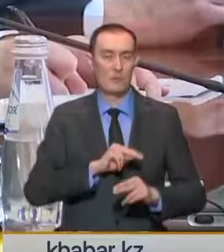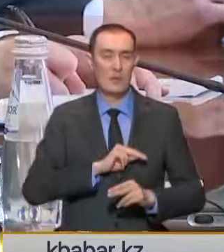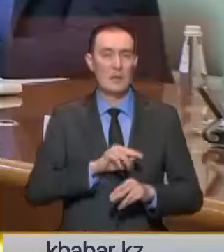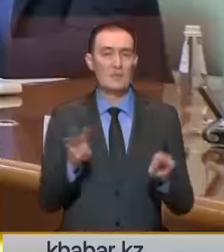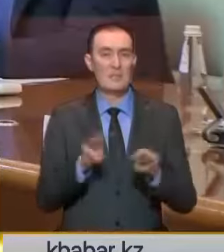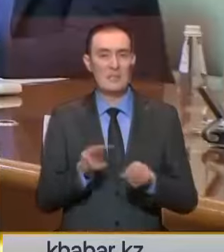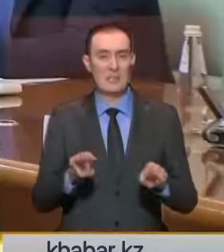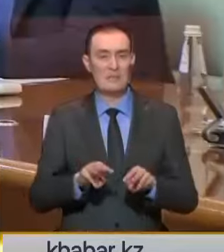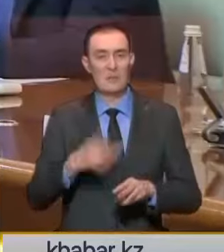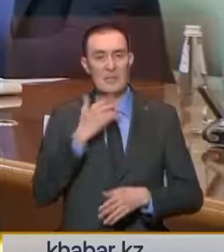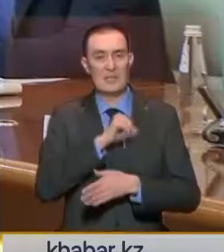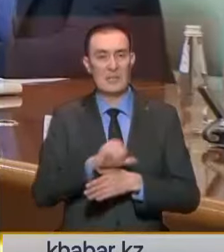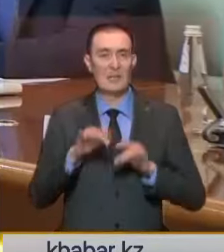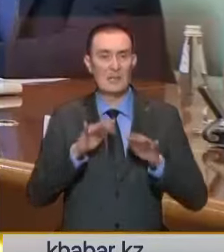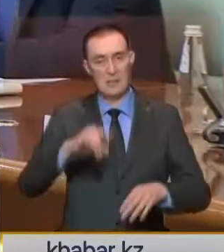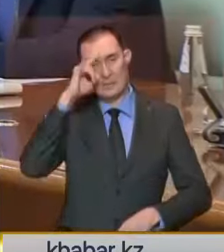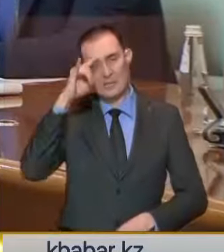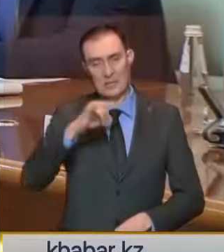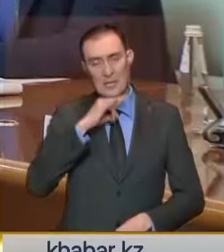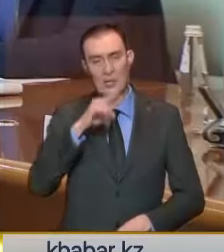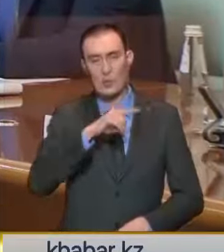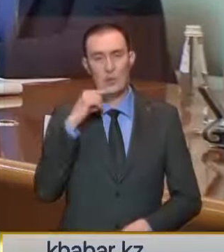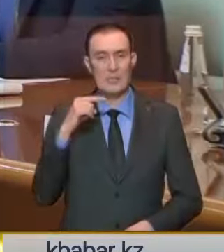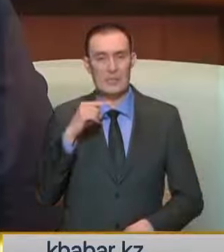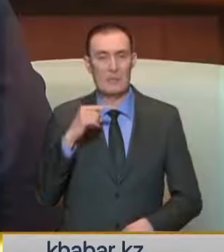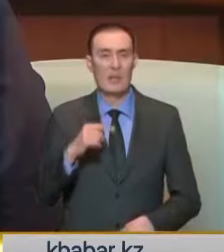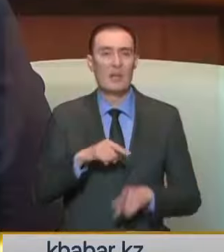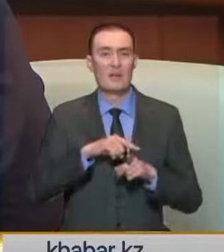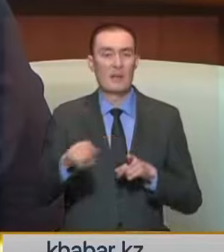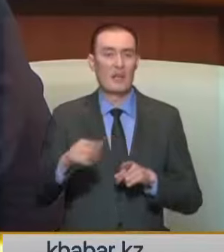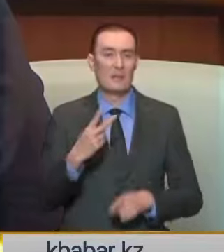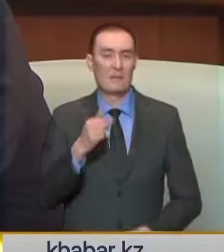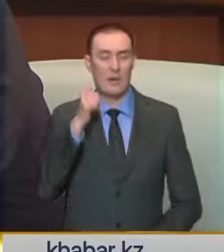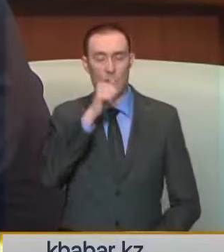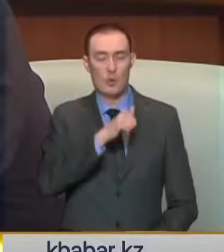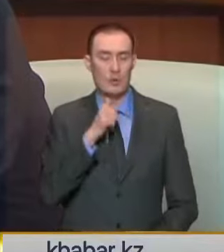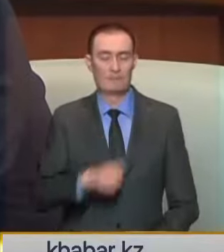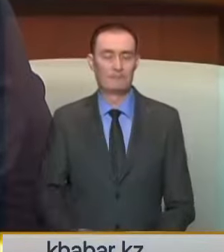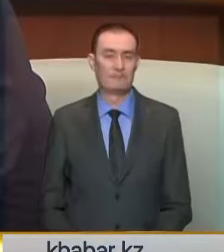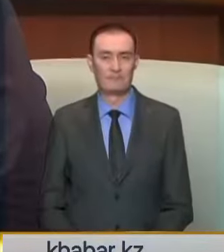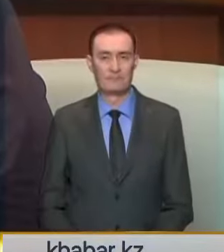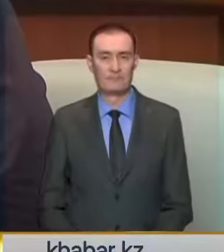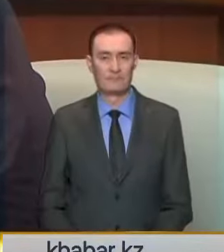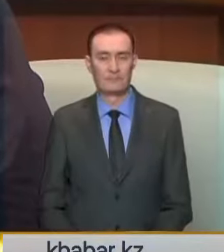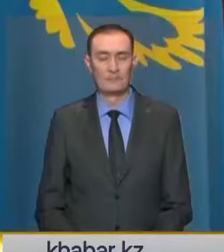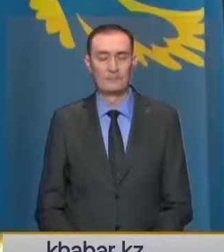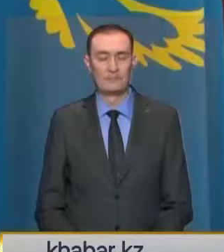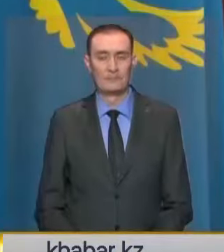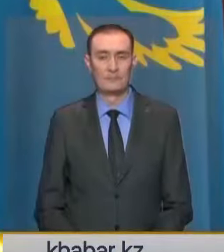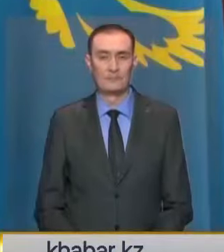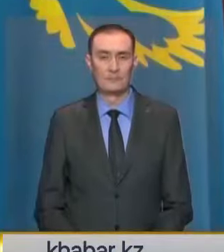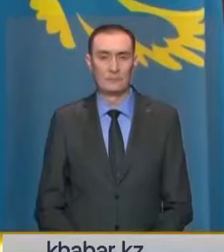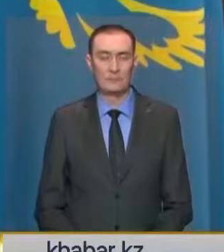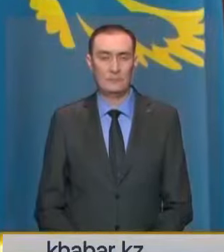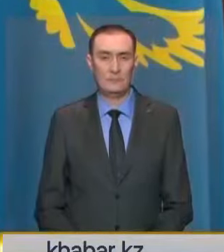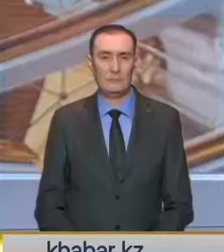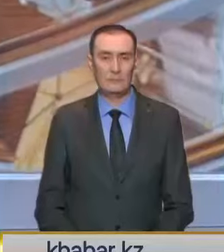между министерствами иностранных дел Казахстана и России на ближайшие 2 года.